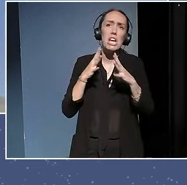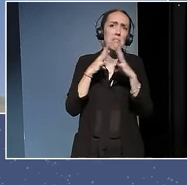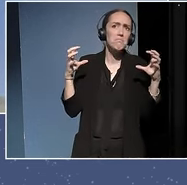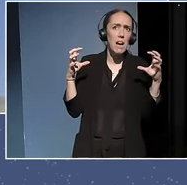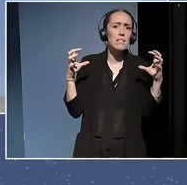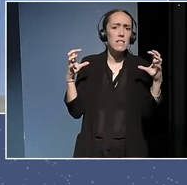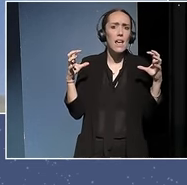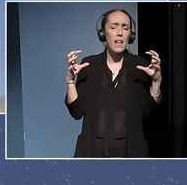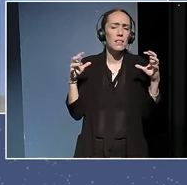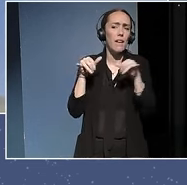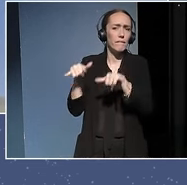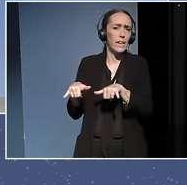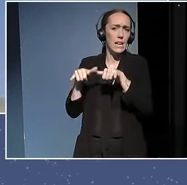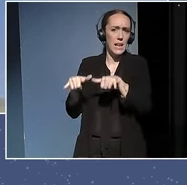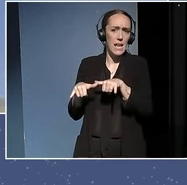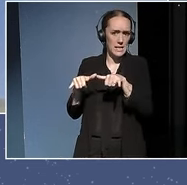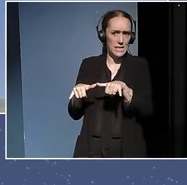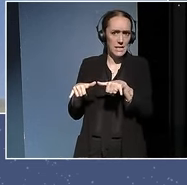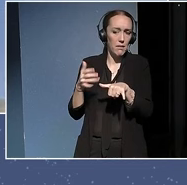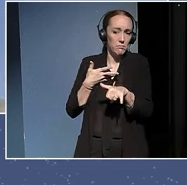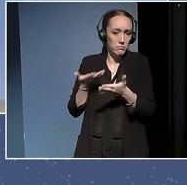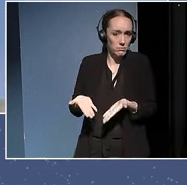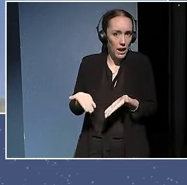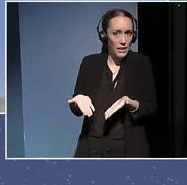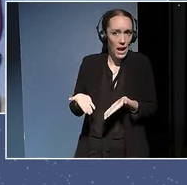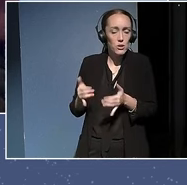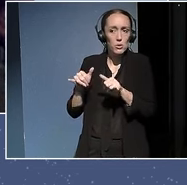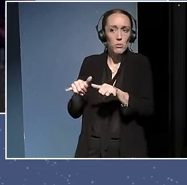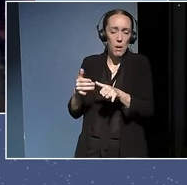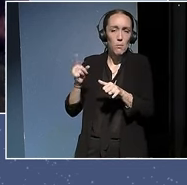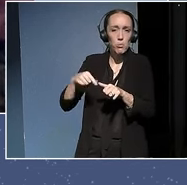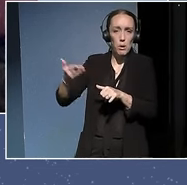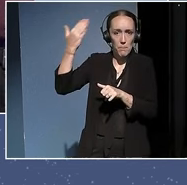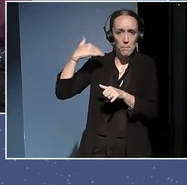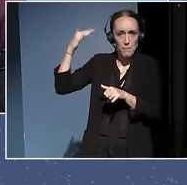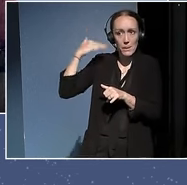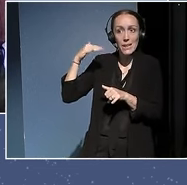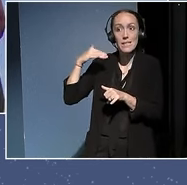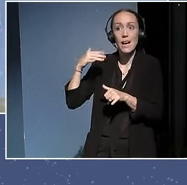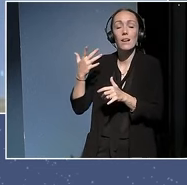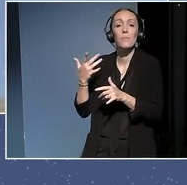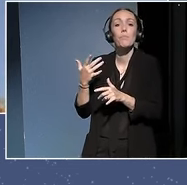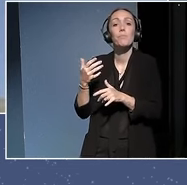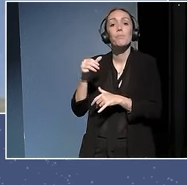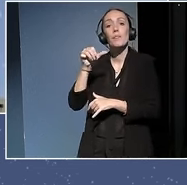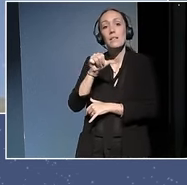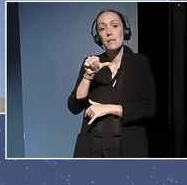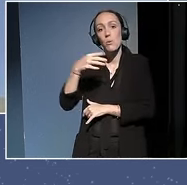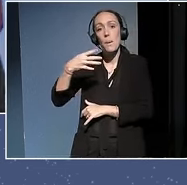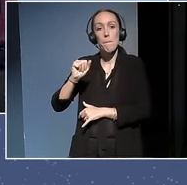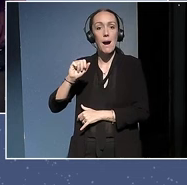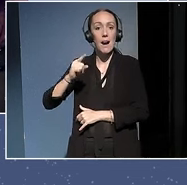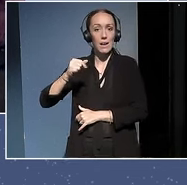già questa ditta a Venezia che per la quale è diventato consulente scientifico Simone Maganuco nostro caro